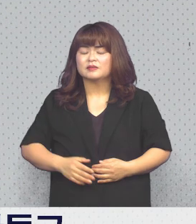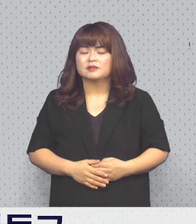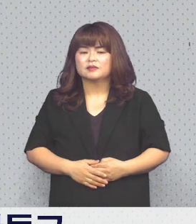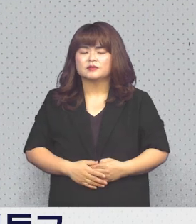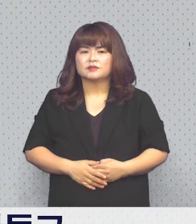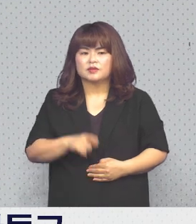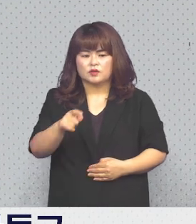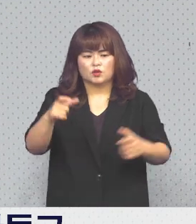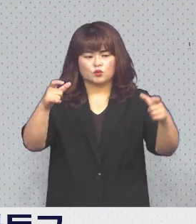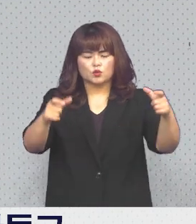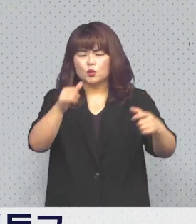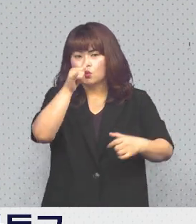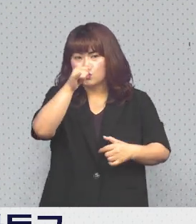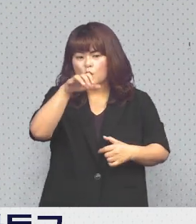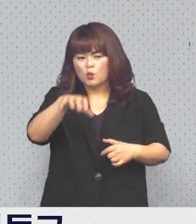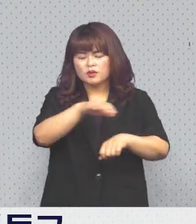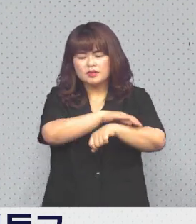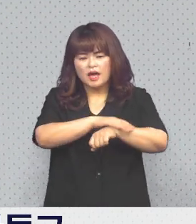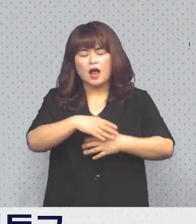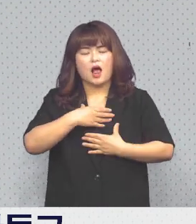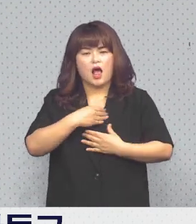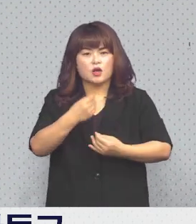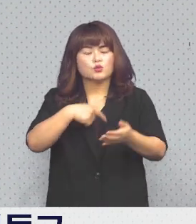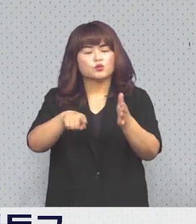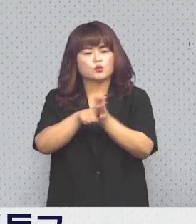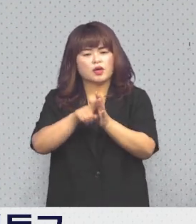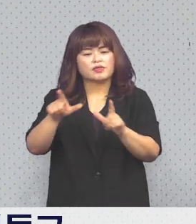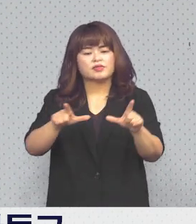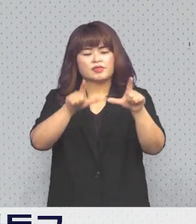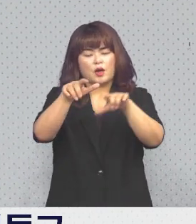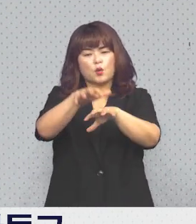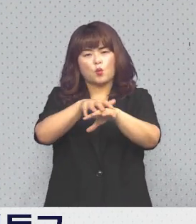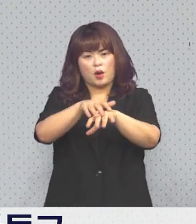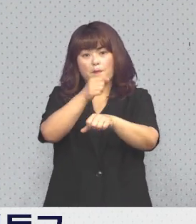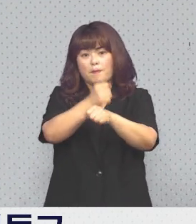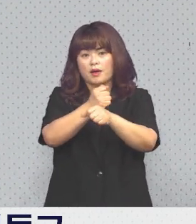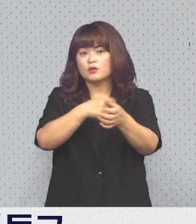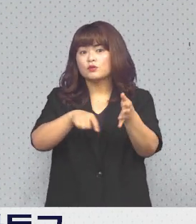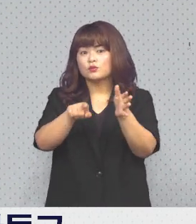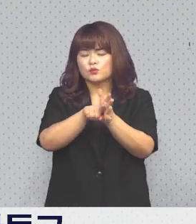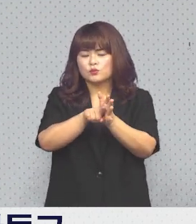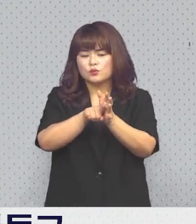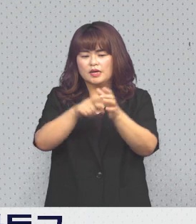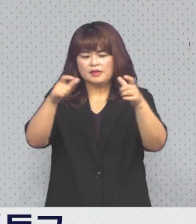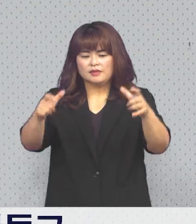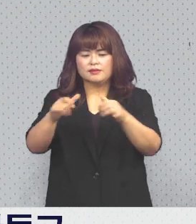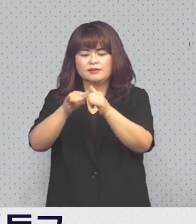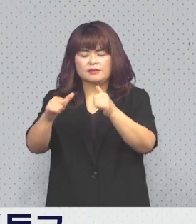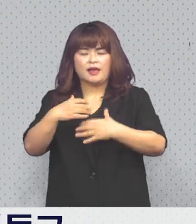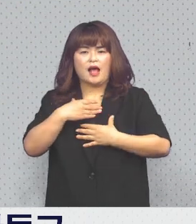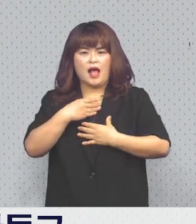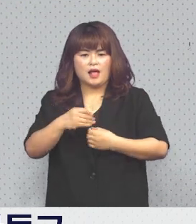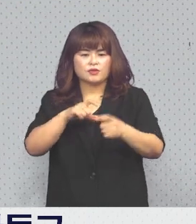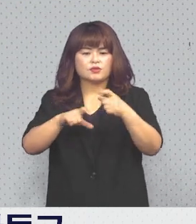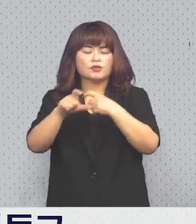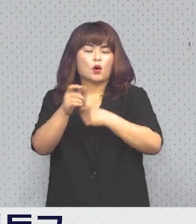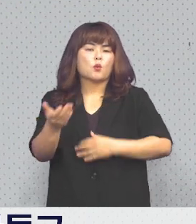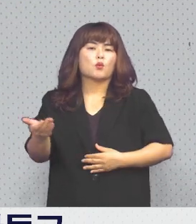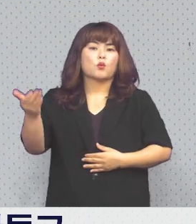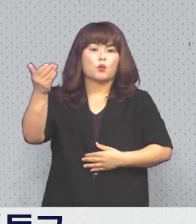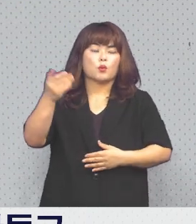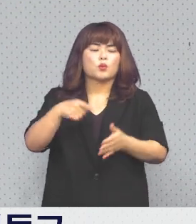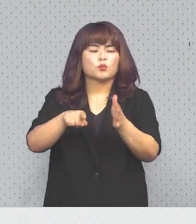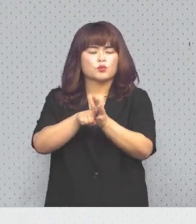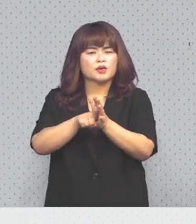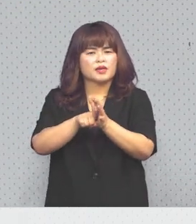이 훌륭한 구장을 훨씬 안전한 생활공동체로 만들고 시민을 더욱더 안전하게